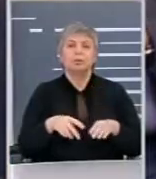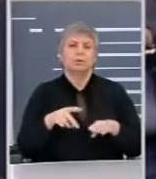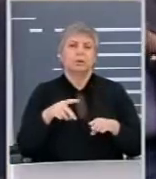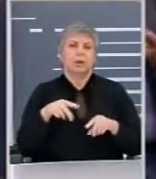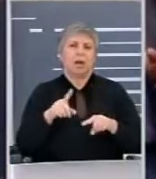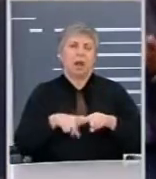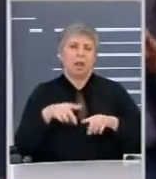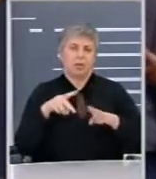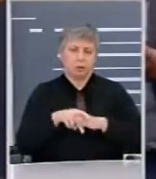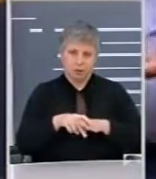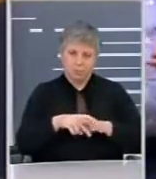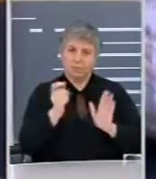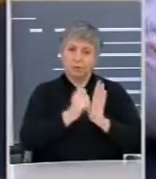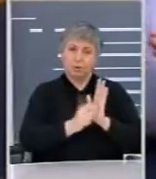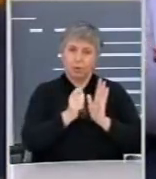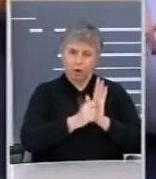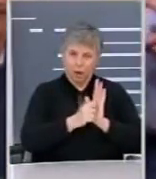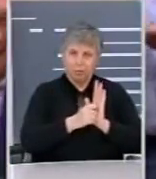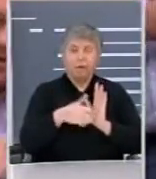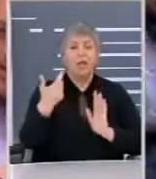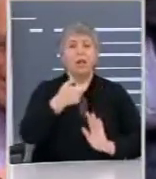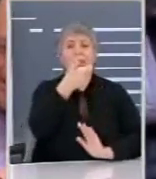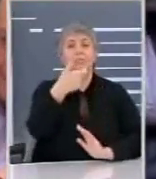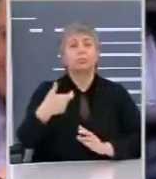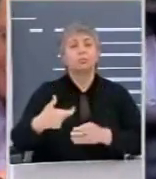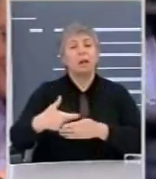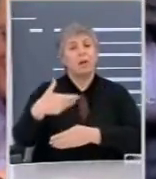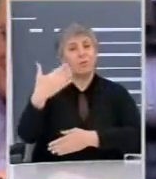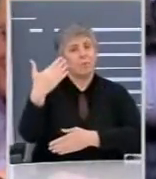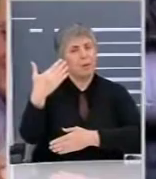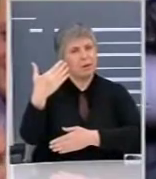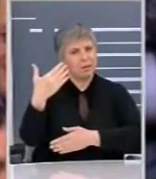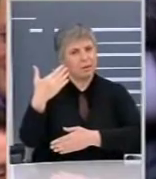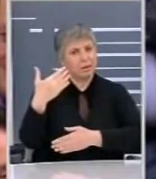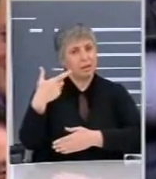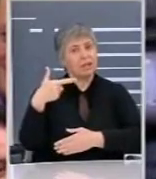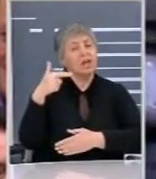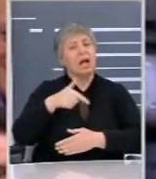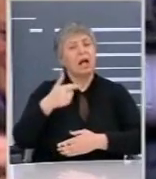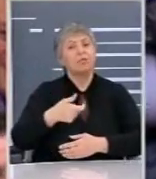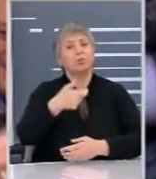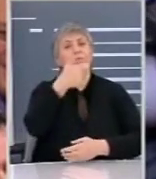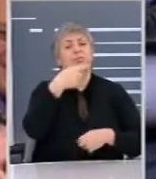Ελλάδας. Ο συνολικός δανεισμός της Κήρυξ ΑΕ από την Παγκρίτια